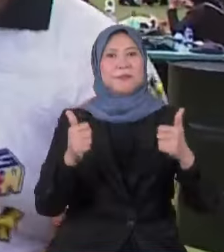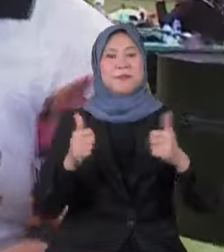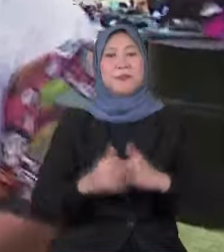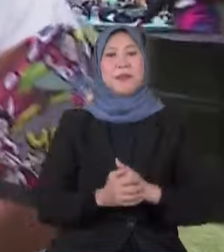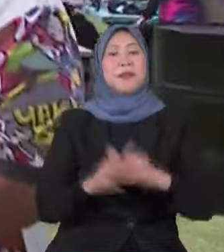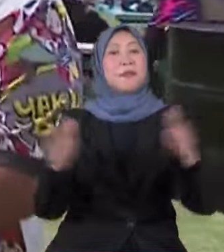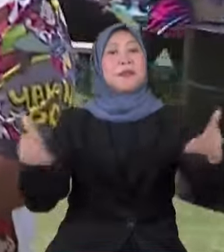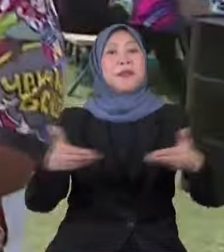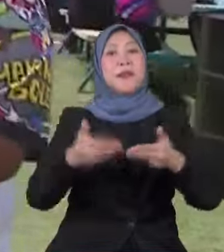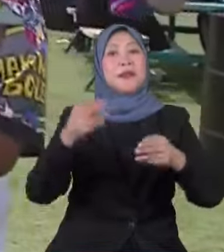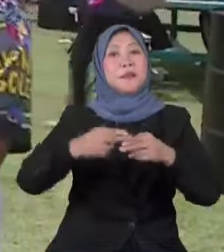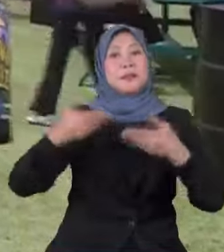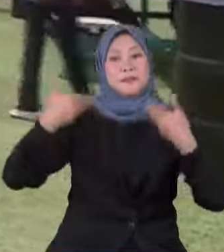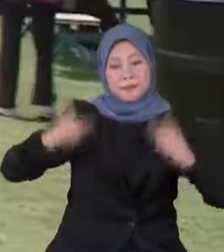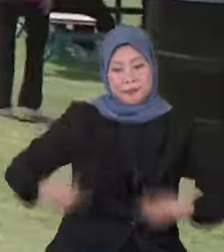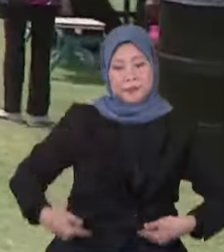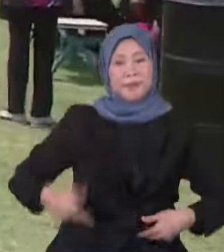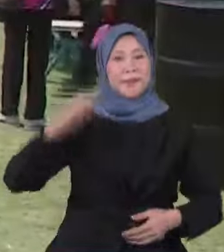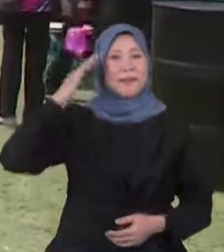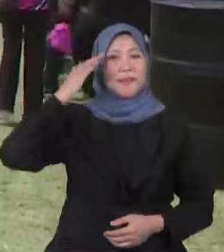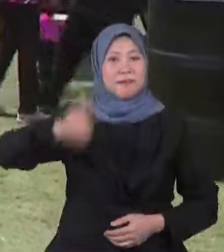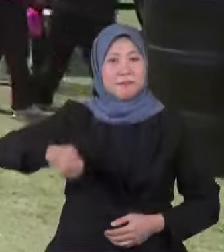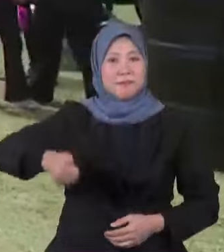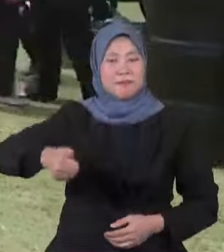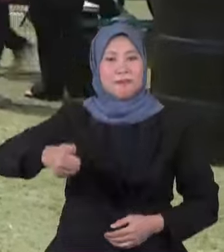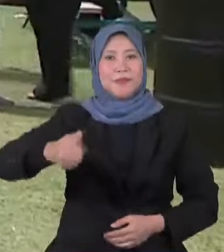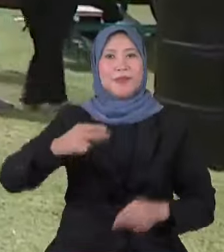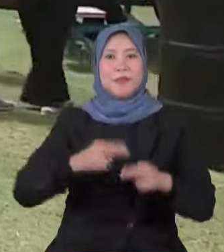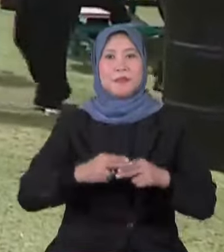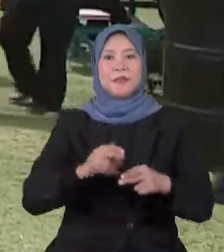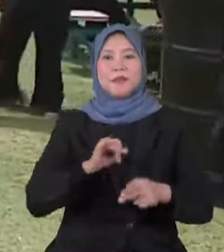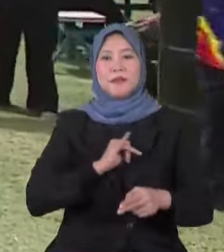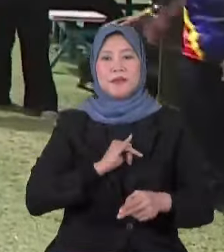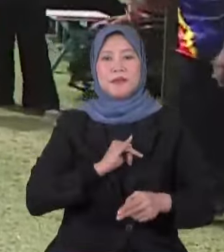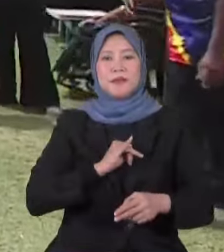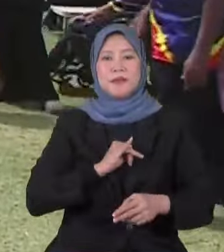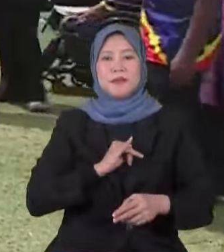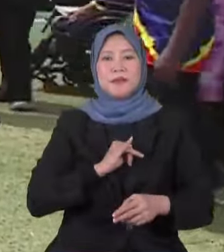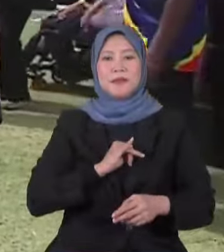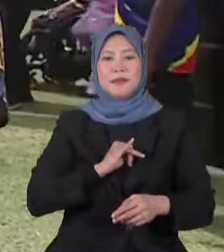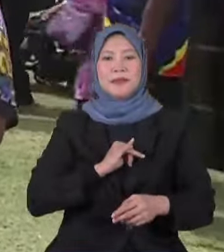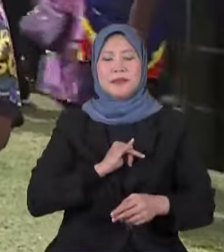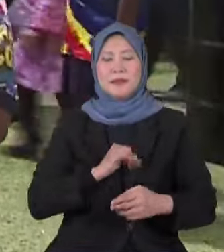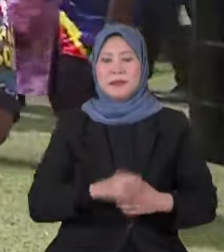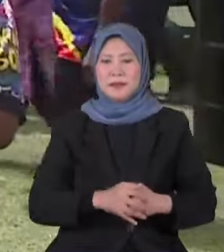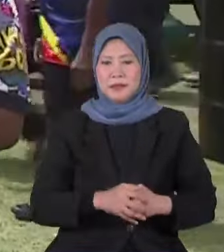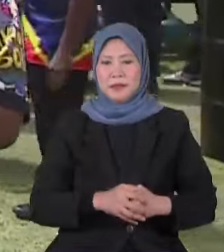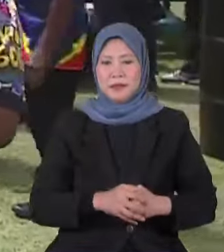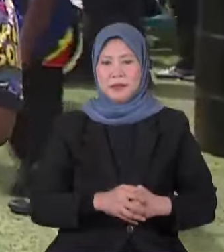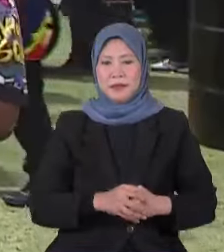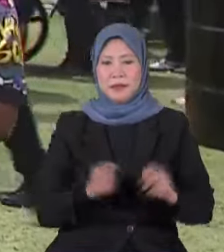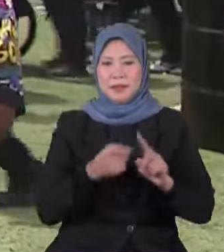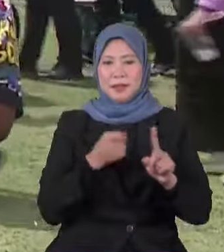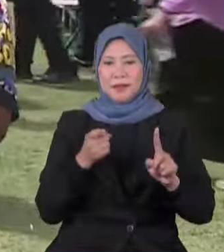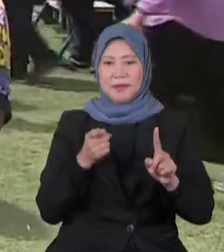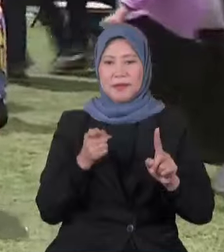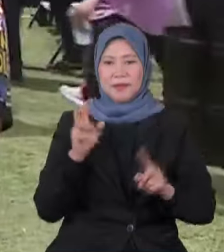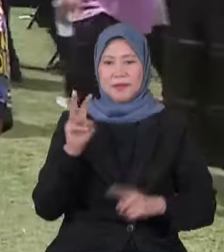boleh perkenalkan diri terlebih dahulu. Assalamualaikum warahmatullahi wabarakatuh. Nama saya Mbok Izwan Al-Hafiz. Bin Mbok Lopak saya daripada Majlis